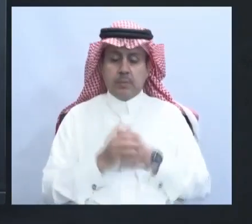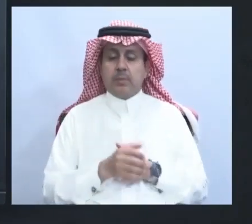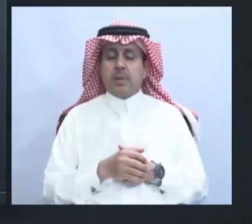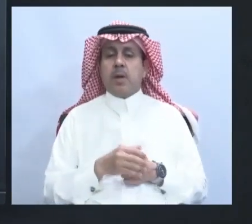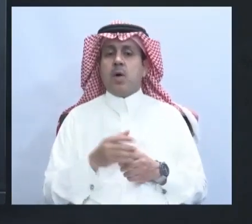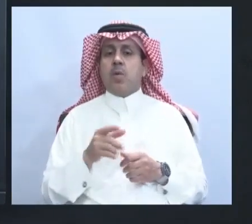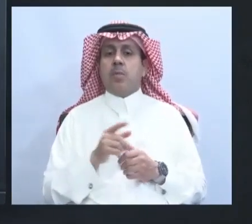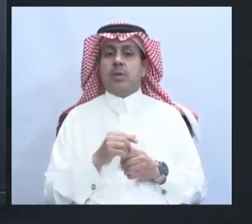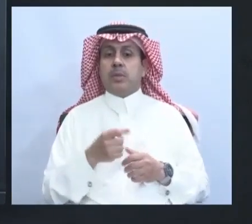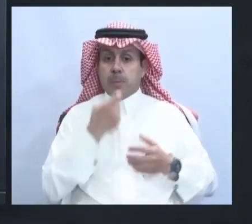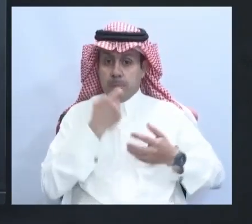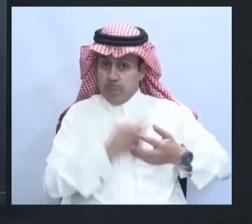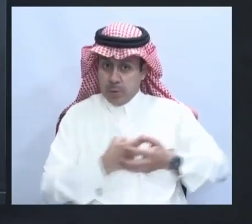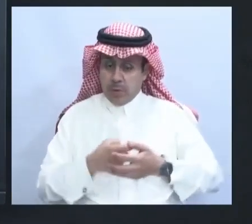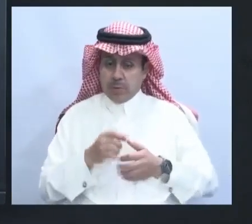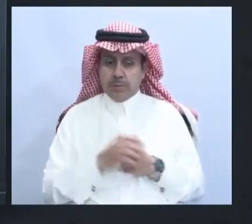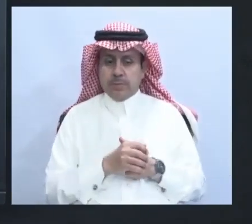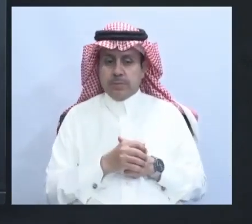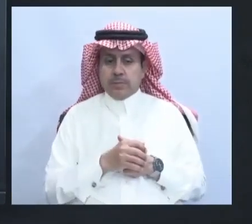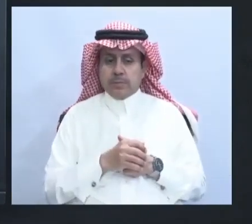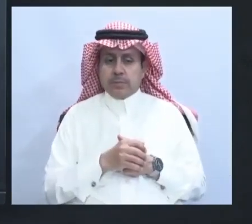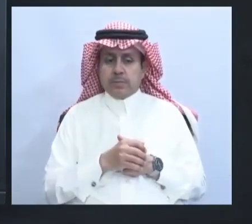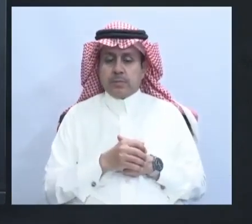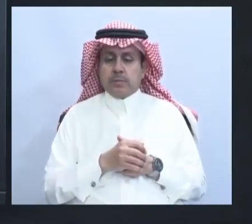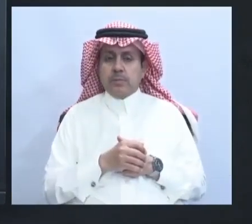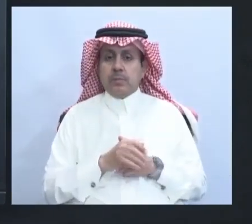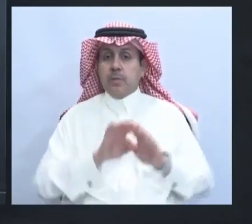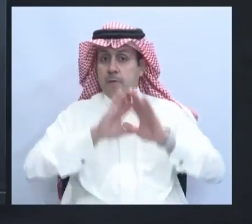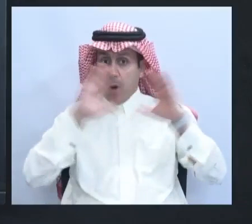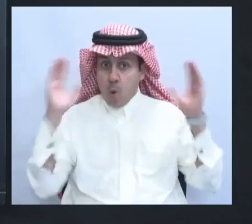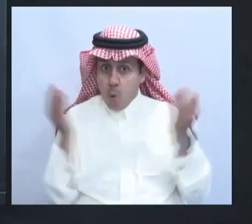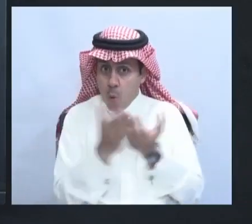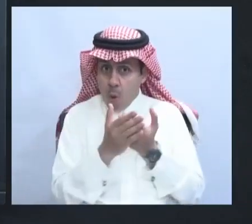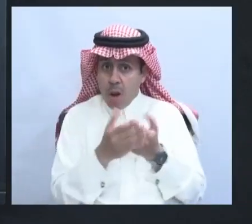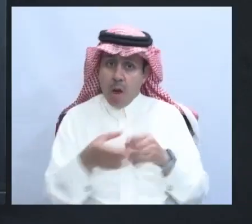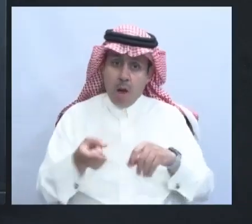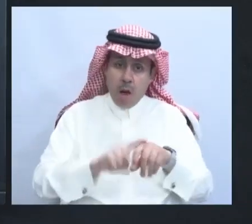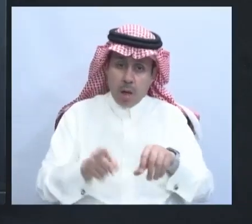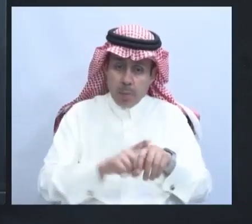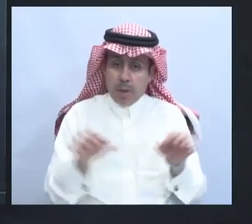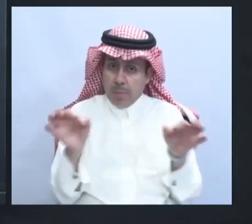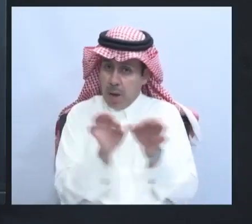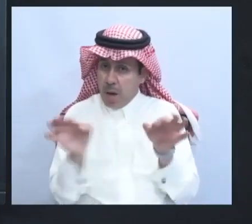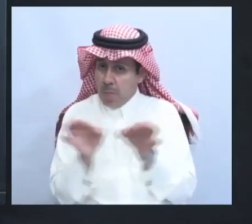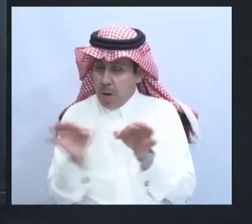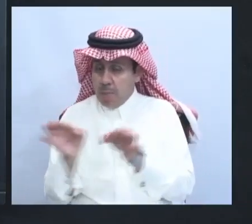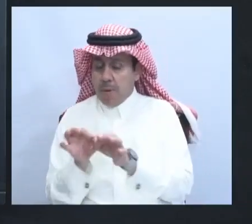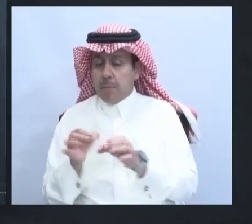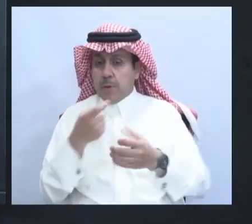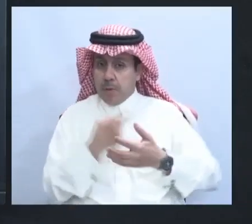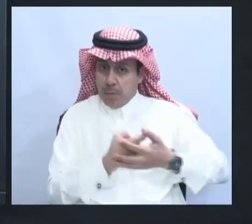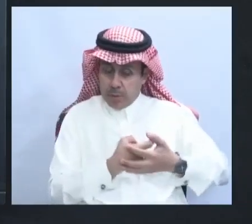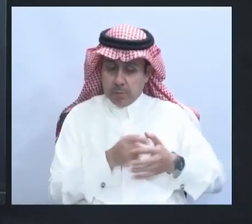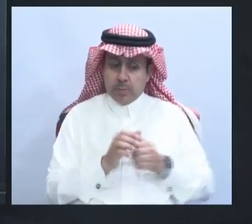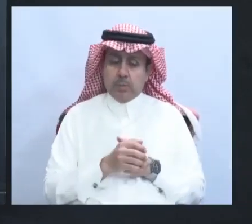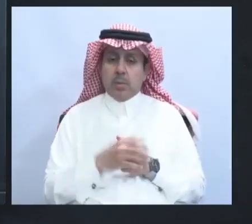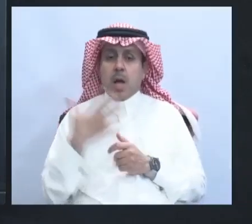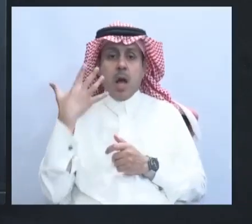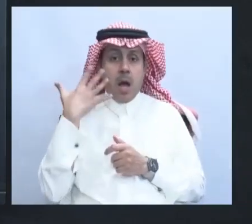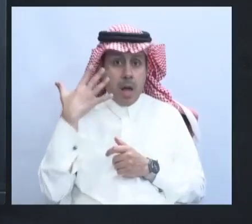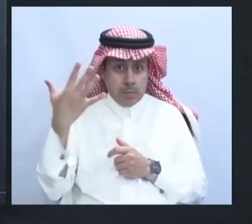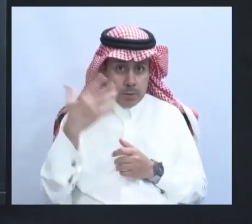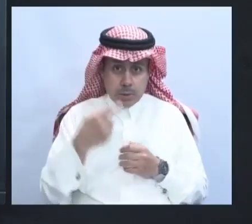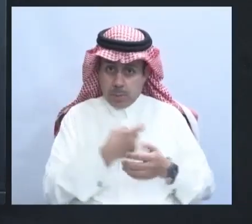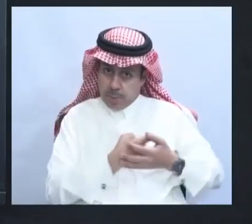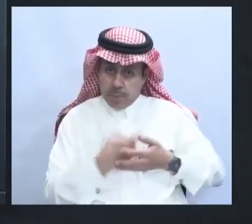جهه المرتضع فكل قرابات المرتضع الذي التقم الثديه وارتضى منه خمس مرات